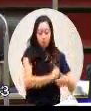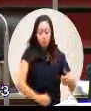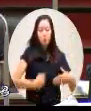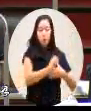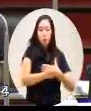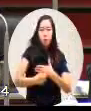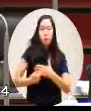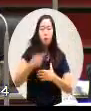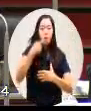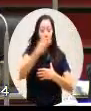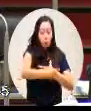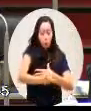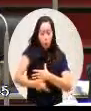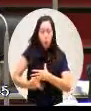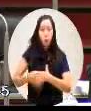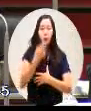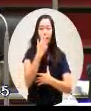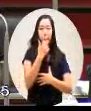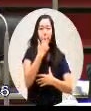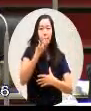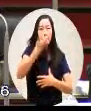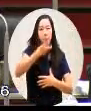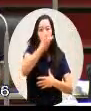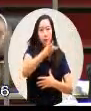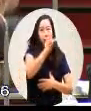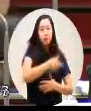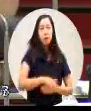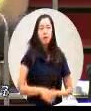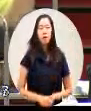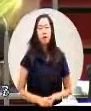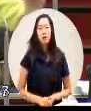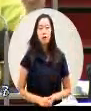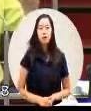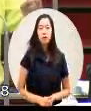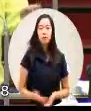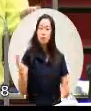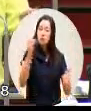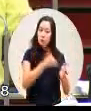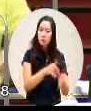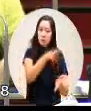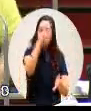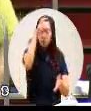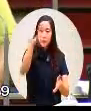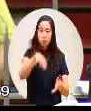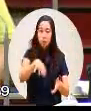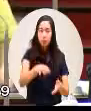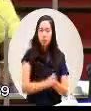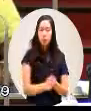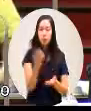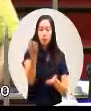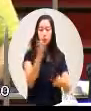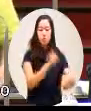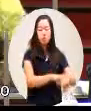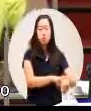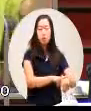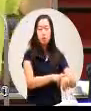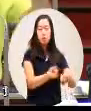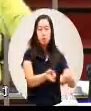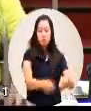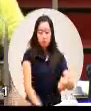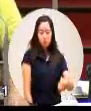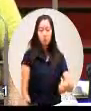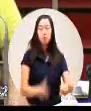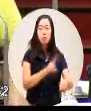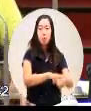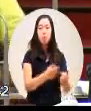拢总毁啦，鼻腔相公倒啦，结果伊啊派出所手铐、脚铐甲铐